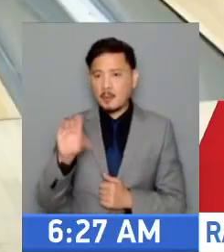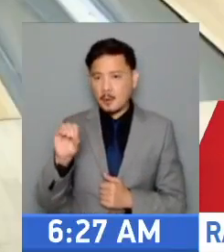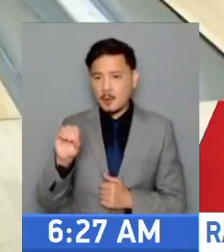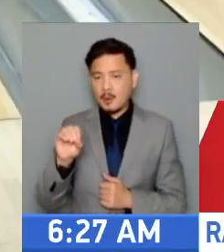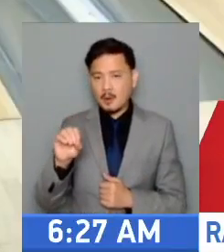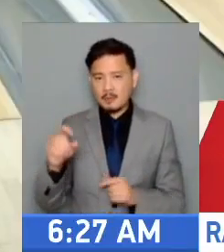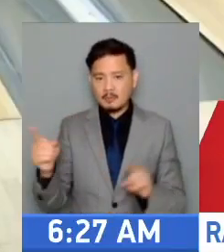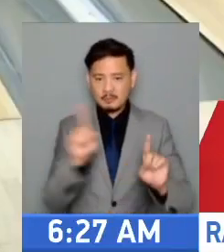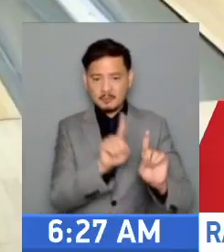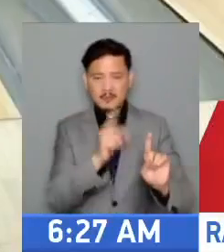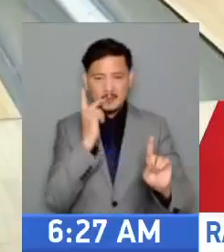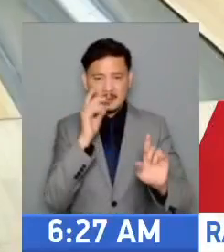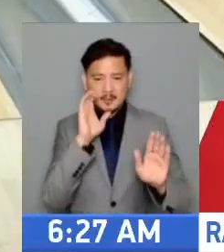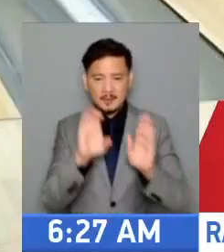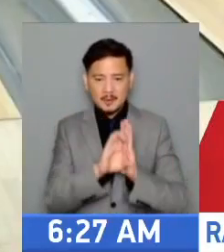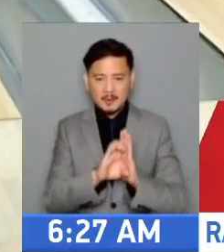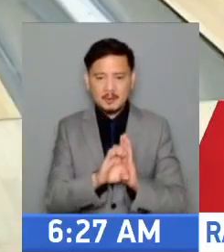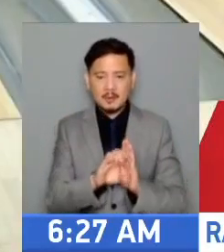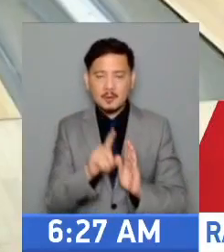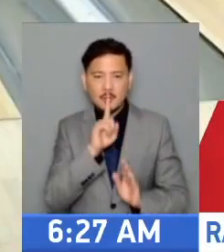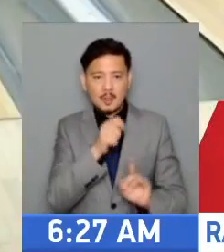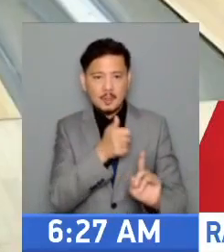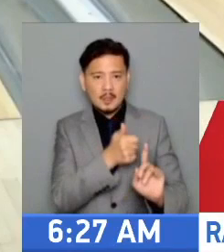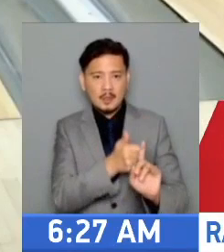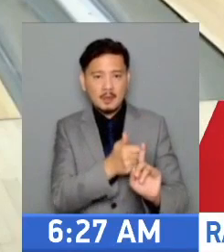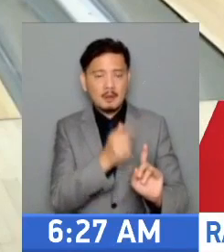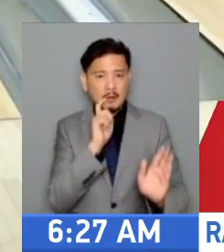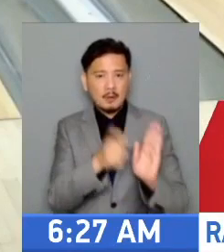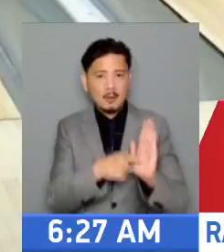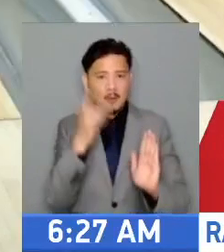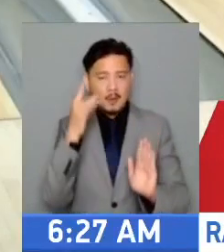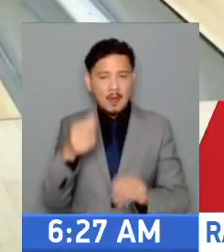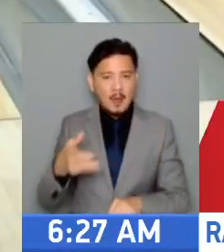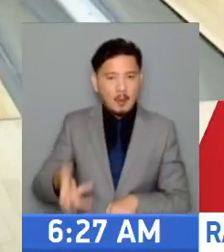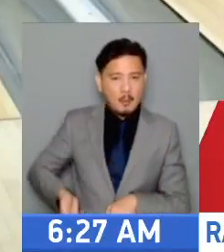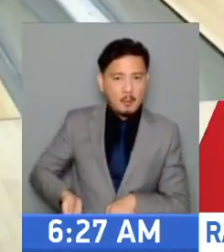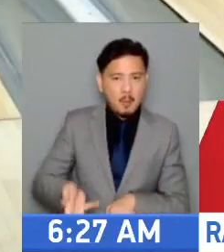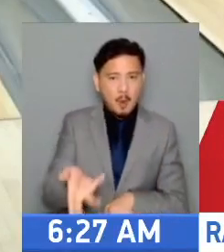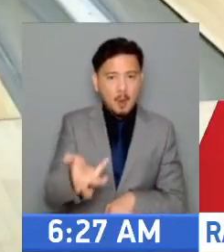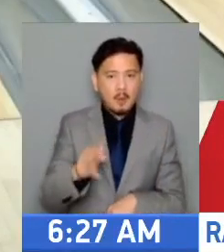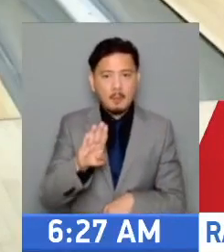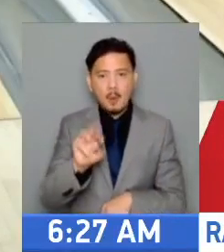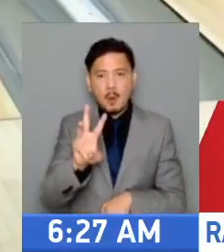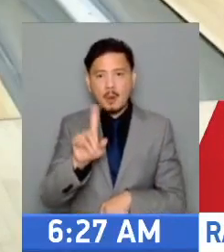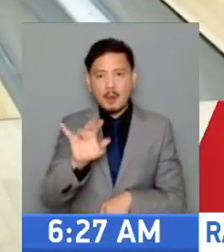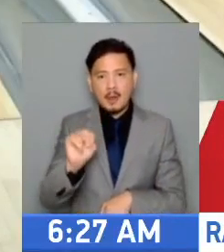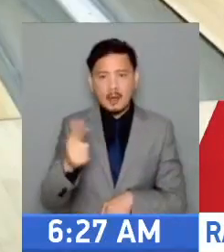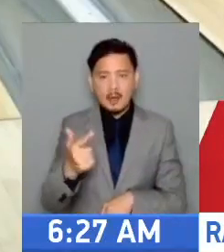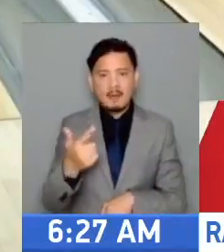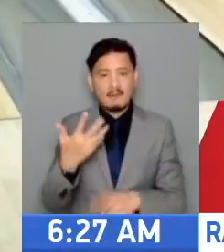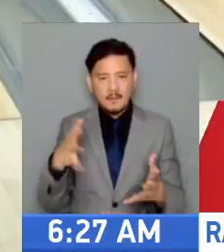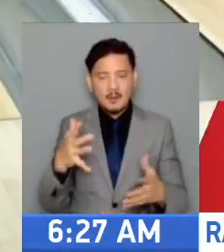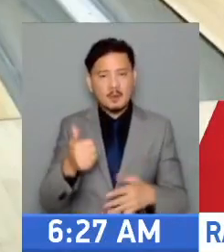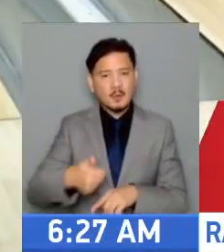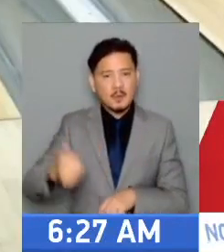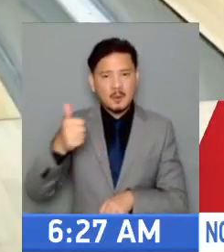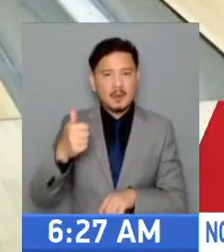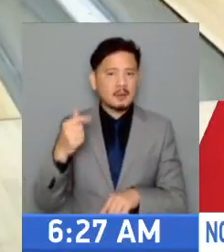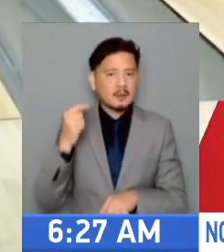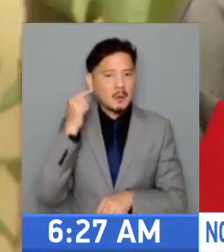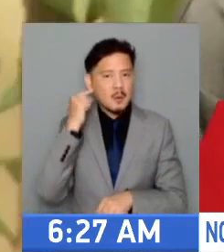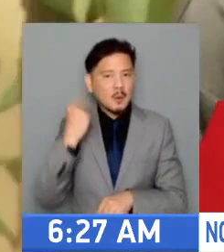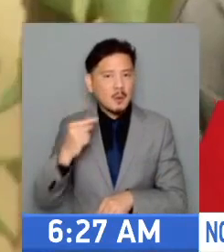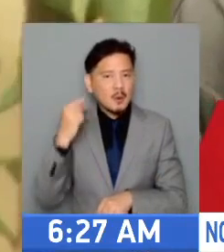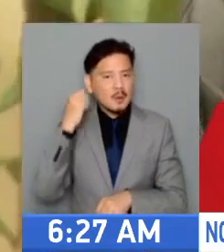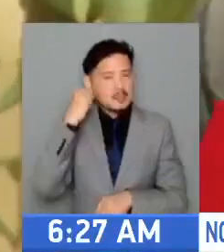sa bowling. Nakapag-uwi siya ng 5 gold, 2 silver at 3 bronze medals mula sa Asian Games. 8